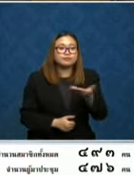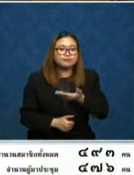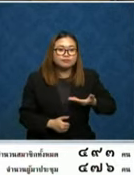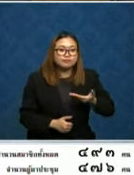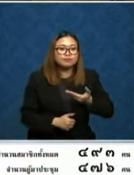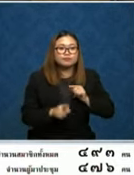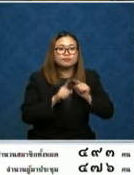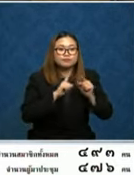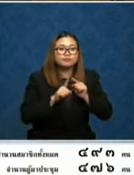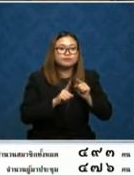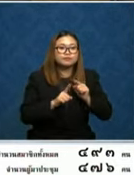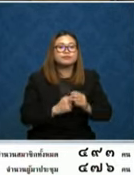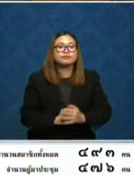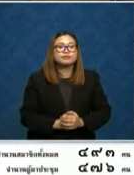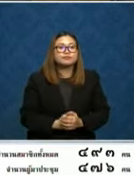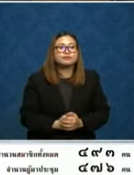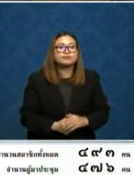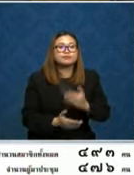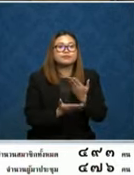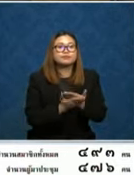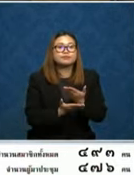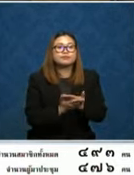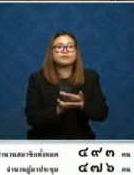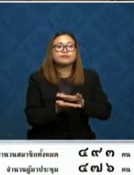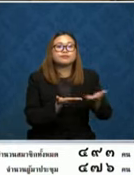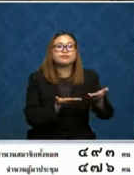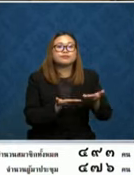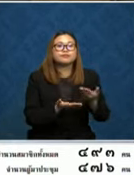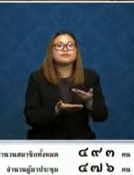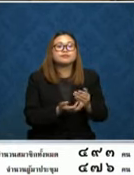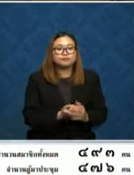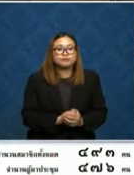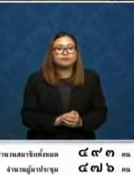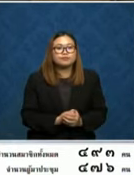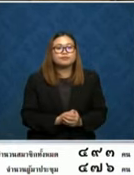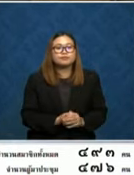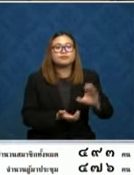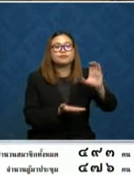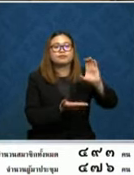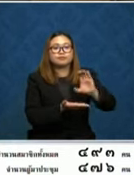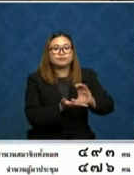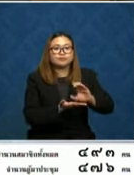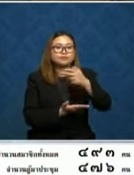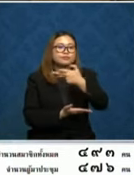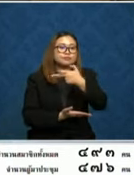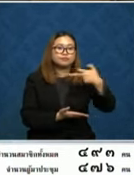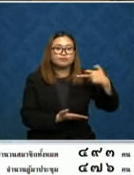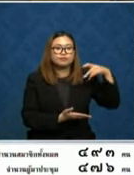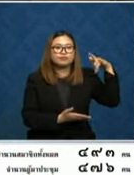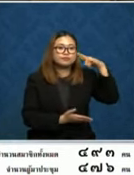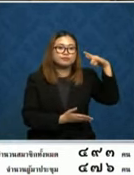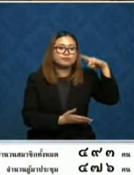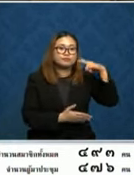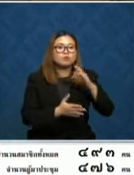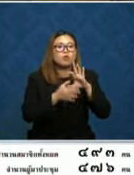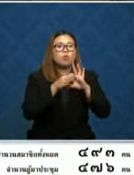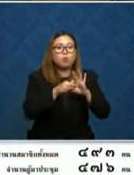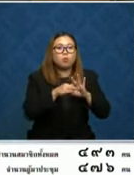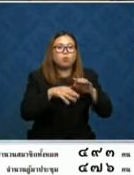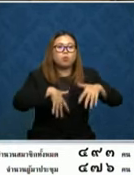บถึงเรื่องการจัดซื้อเครื่องบินของการบินไทยนิดนึงครับคือข้อห่วงใยของพี่น้องประชาช